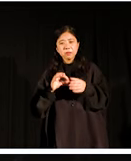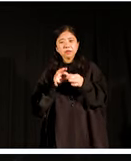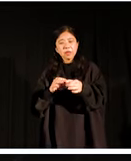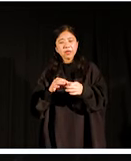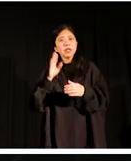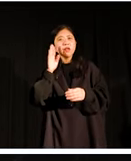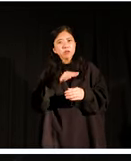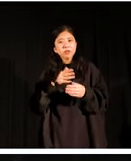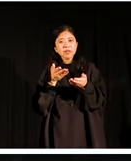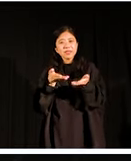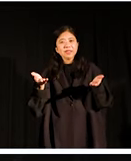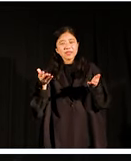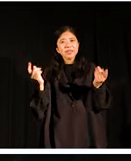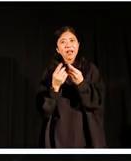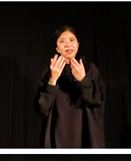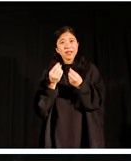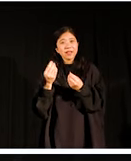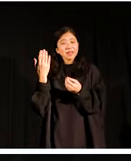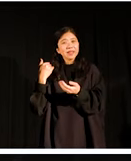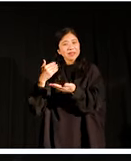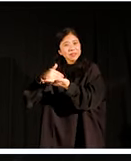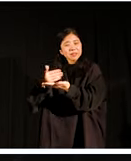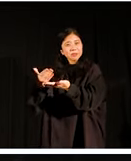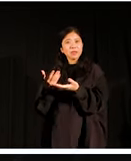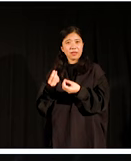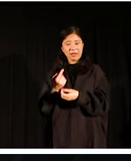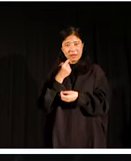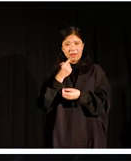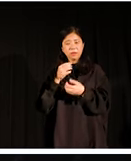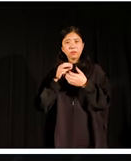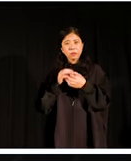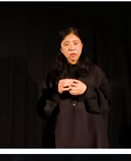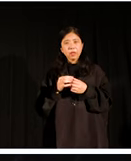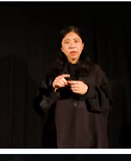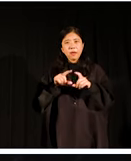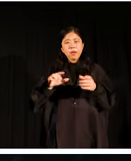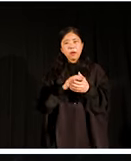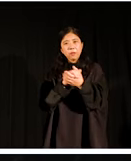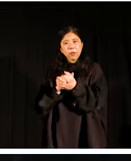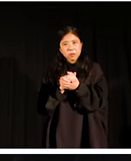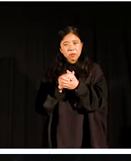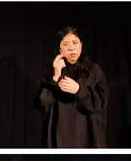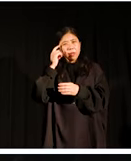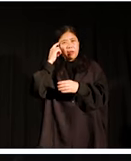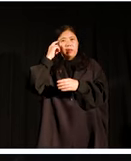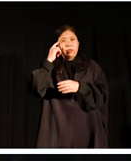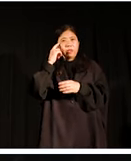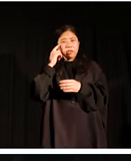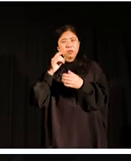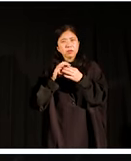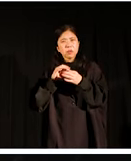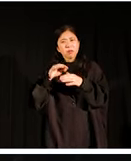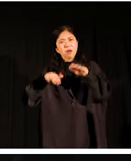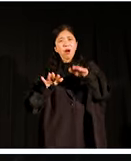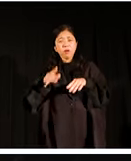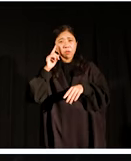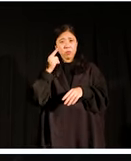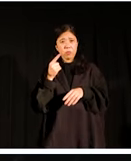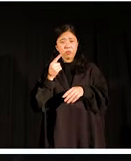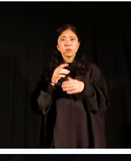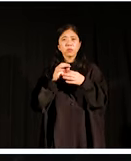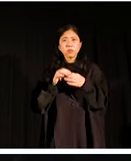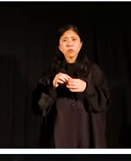た私のように内地としてえ内で生きる個人が周りとの平和に対しての意識の差を感じた時にできることアドバイス